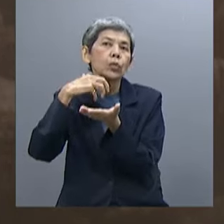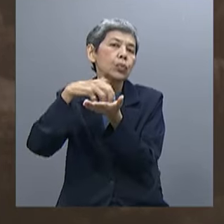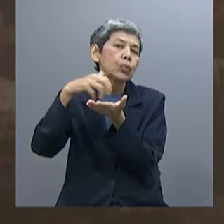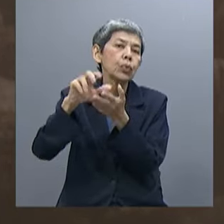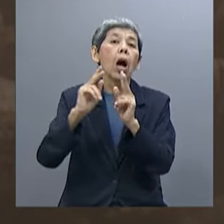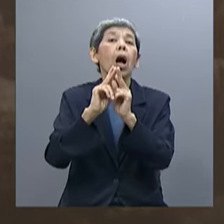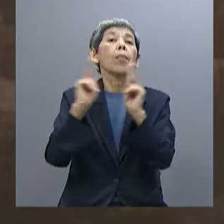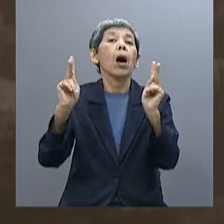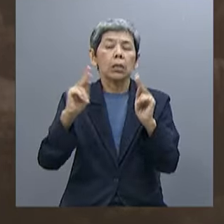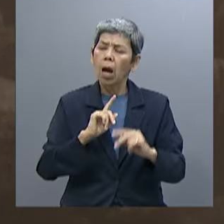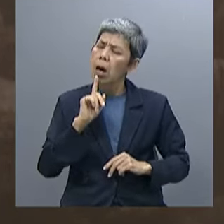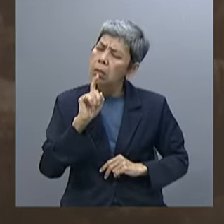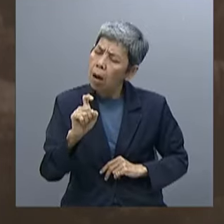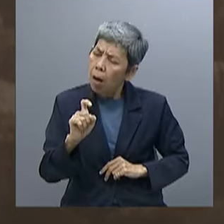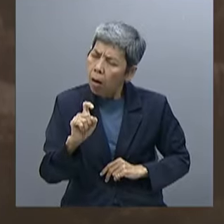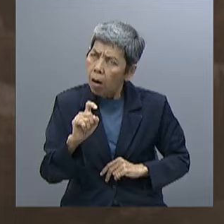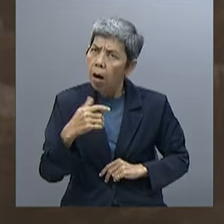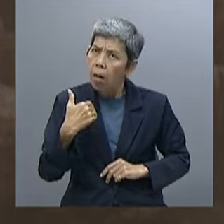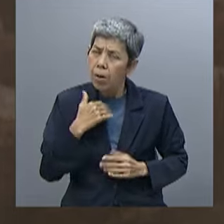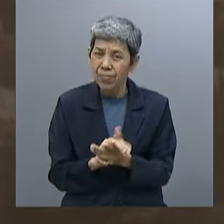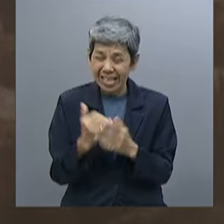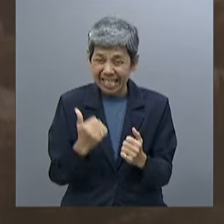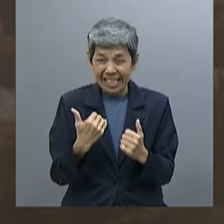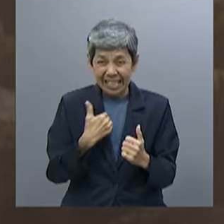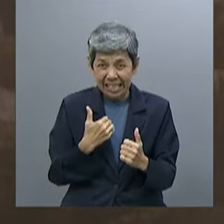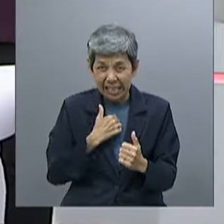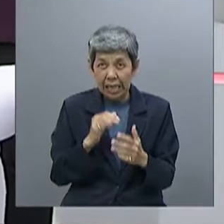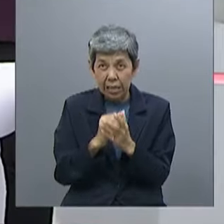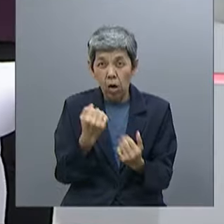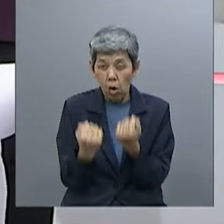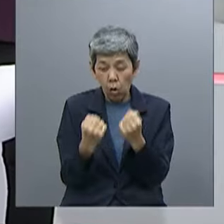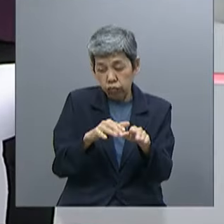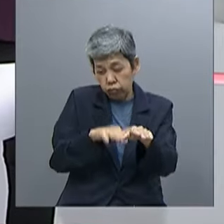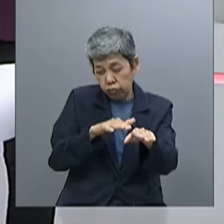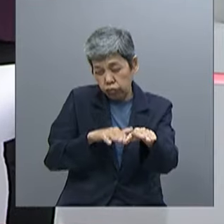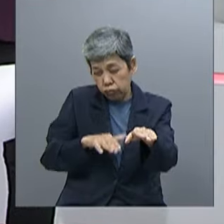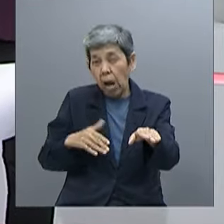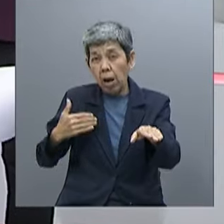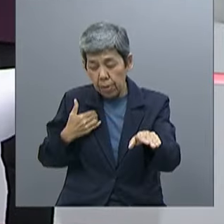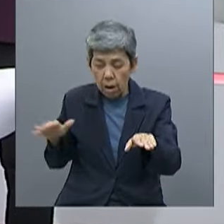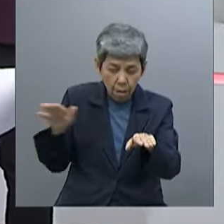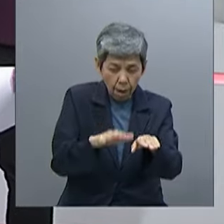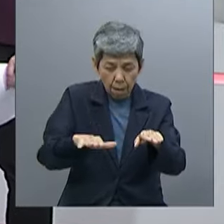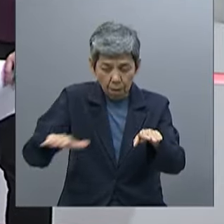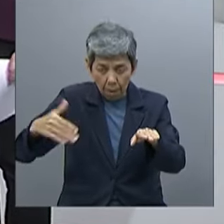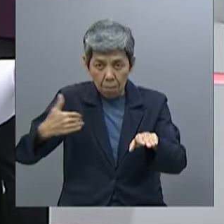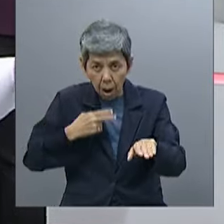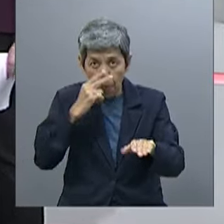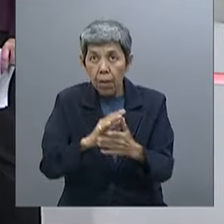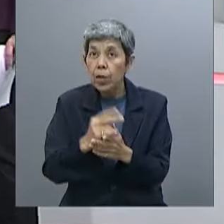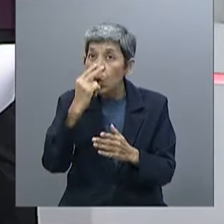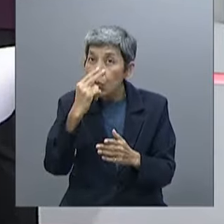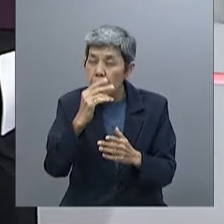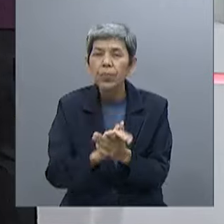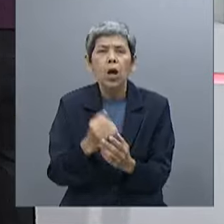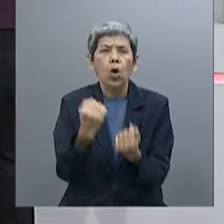กรรมการสอบสวนข้อเท็จจริงพบว่าถึงแม้จะมีการระดมรถเจ้าหน้าที่มามากขึ้นในภายหลังแต่ก็พบว่าโดยประมาณแ